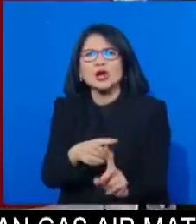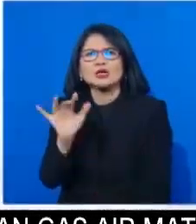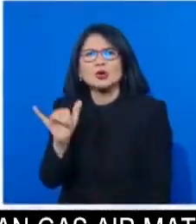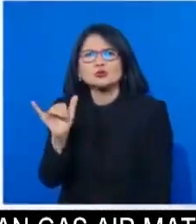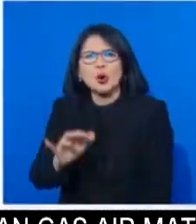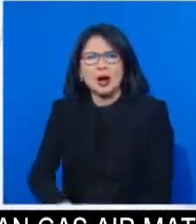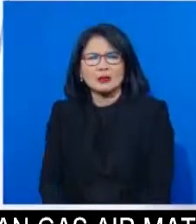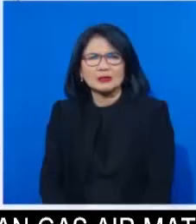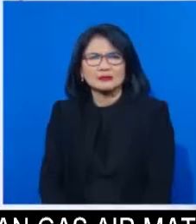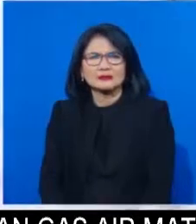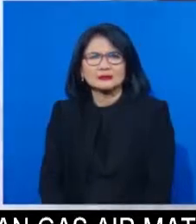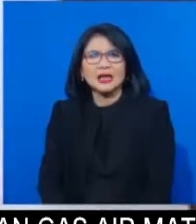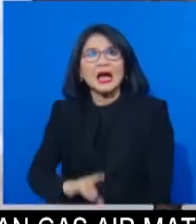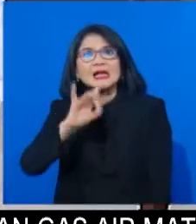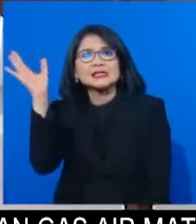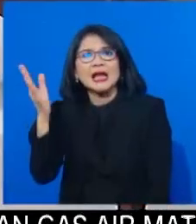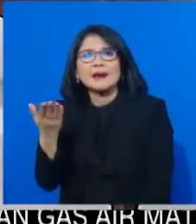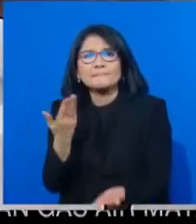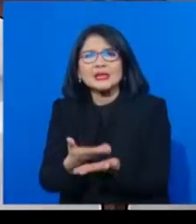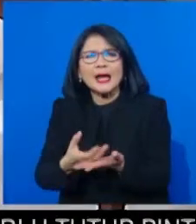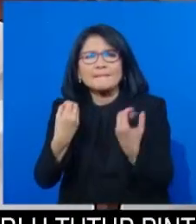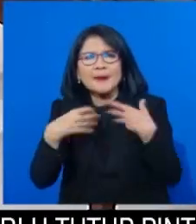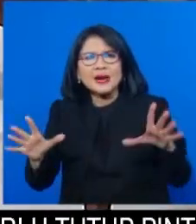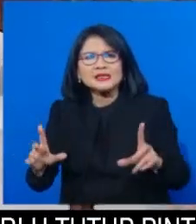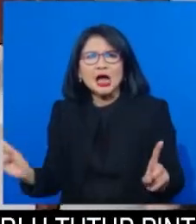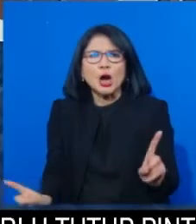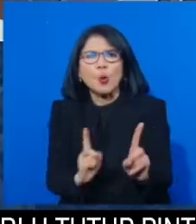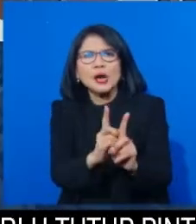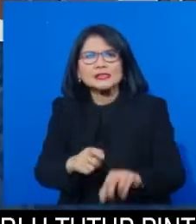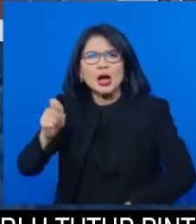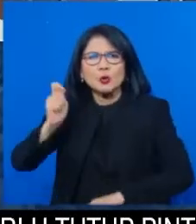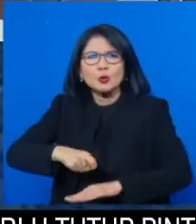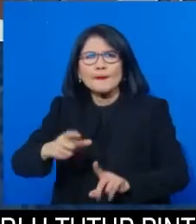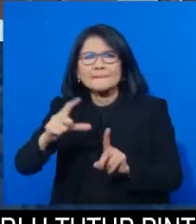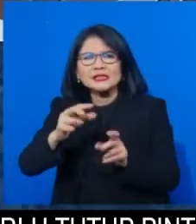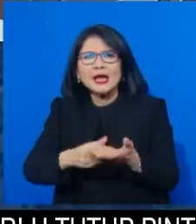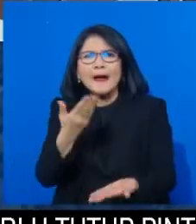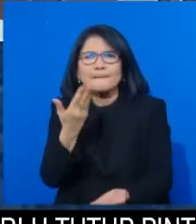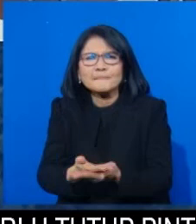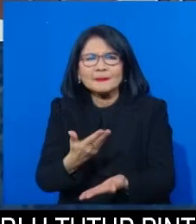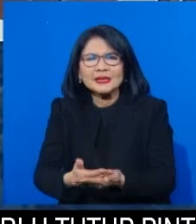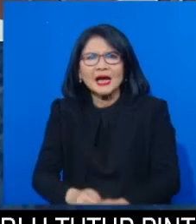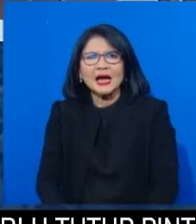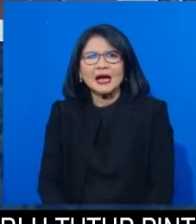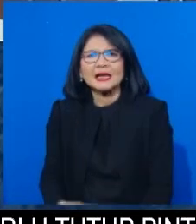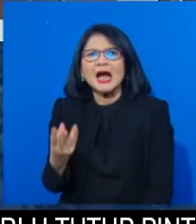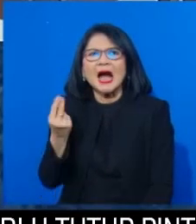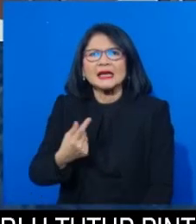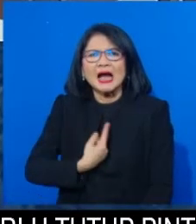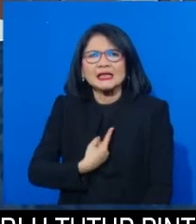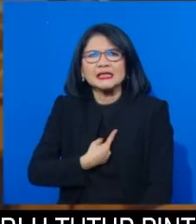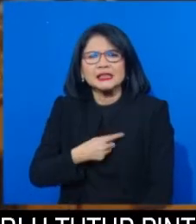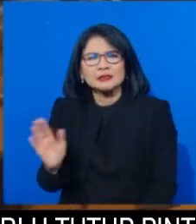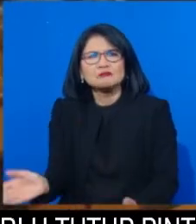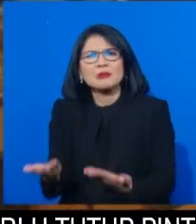Yosua. Selain meminta dibebaskan, kuasa hukum Putri Chandrawati meminta agar harkat dan martabat kliennya